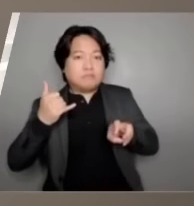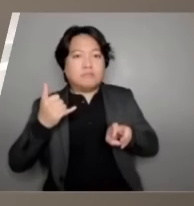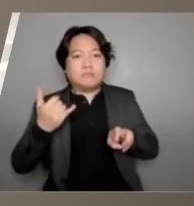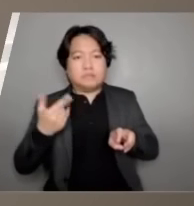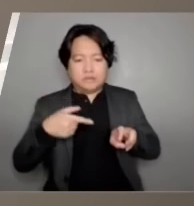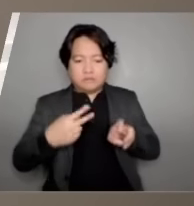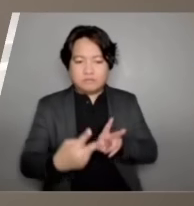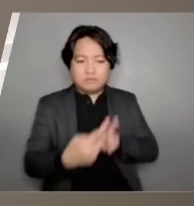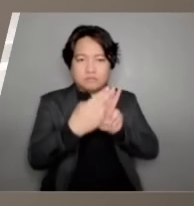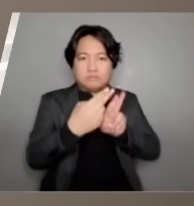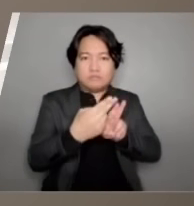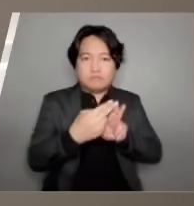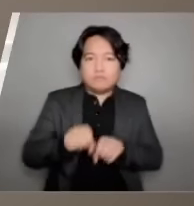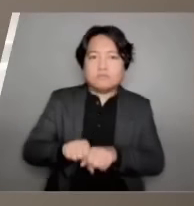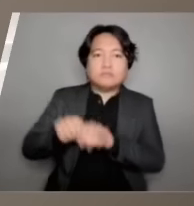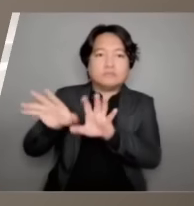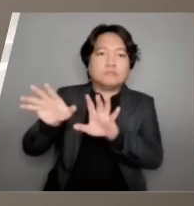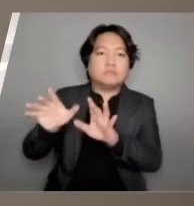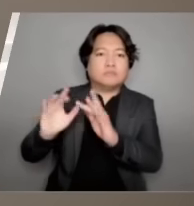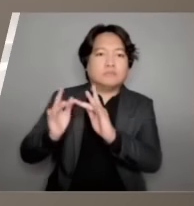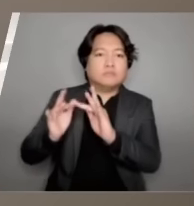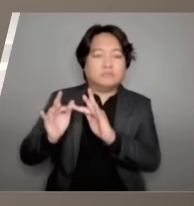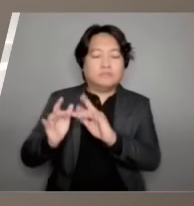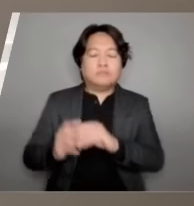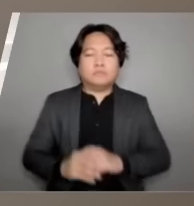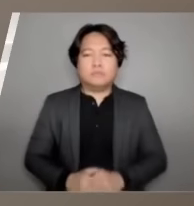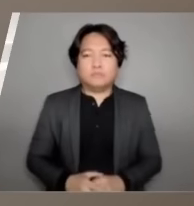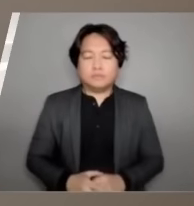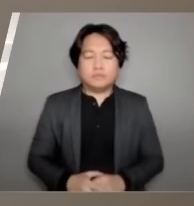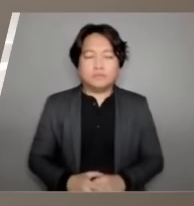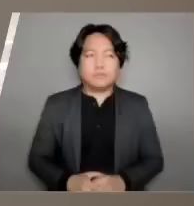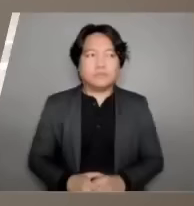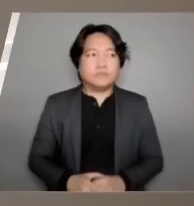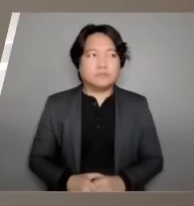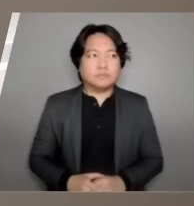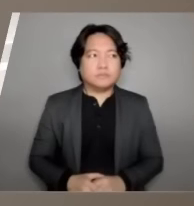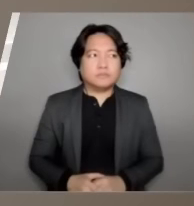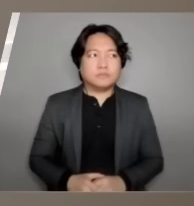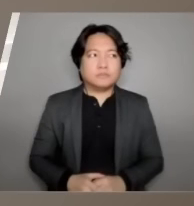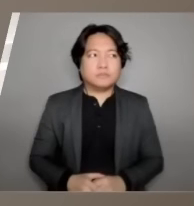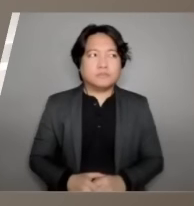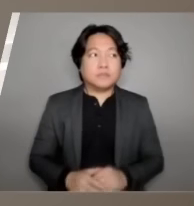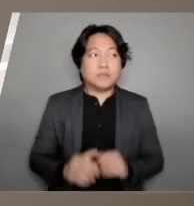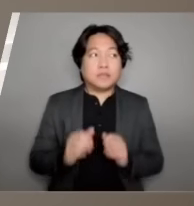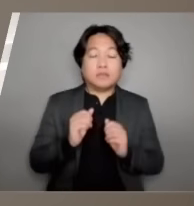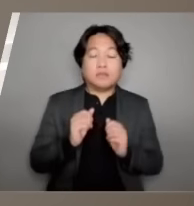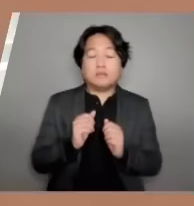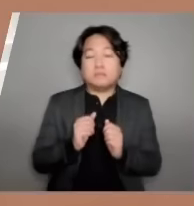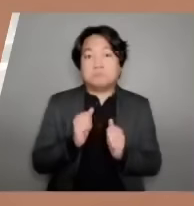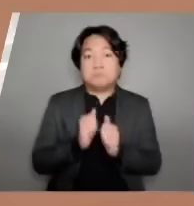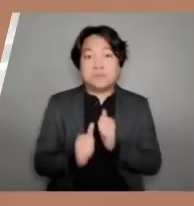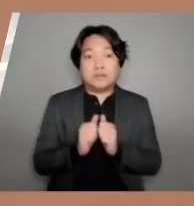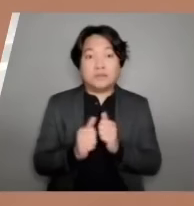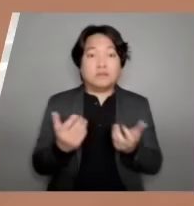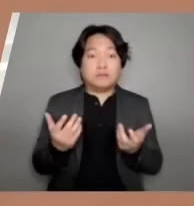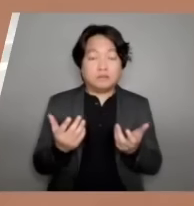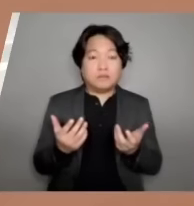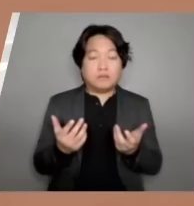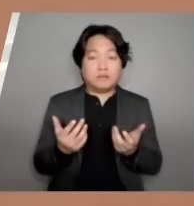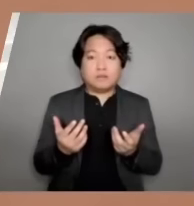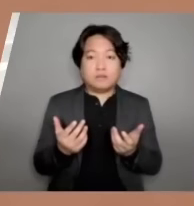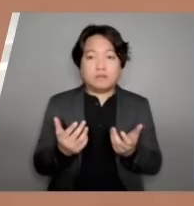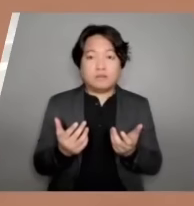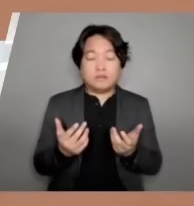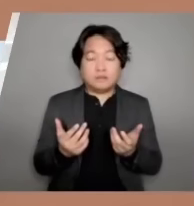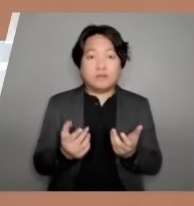DGT. It was a plant pit, no? Pero amutong anak na ginpulot sa atong observer. Human error daw